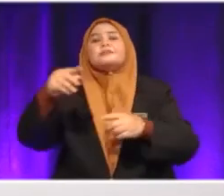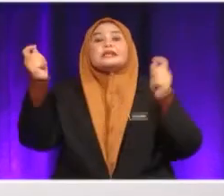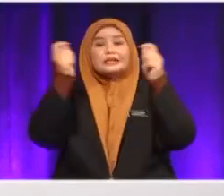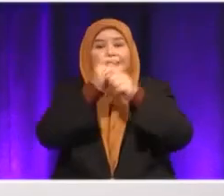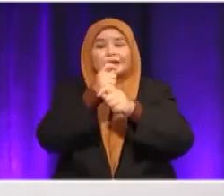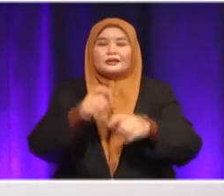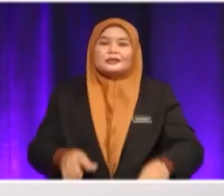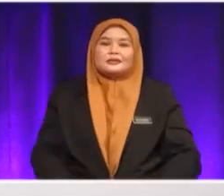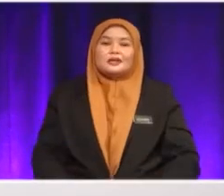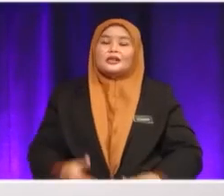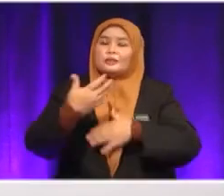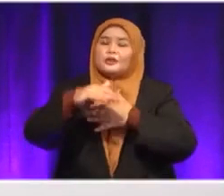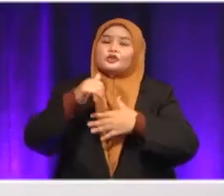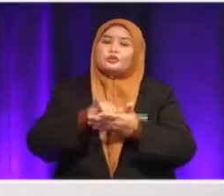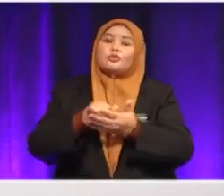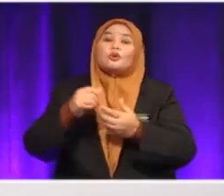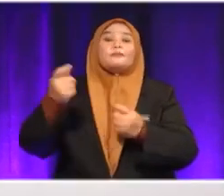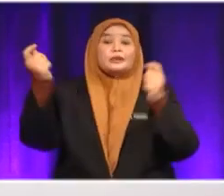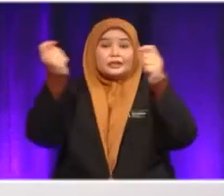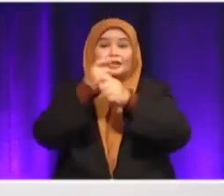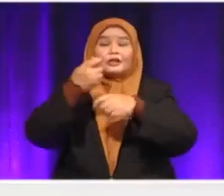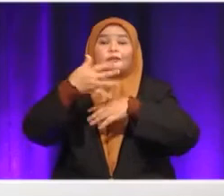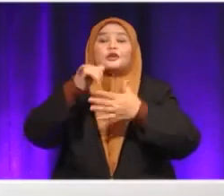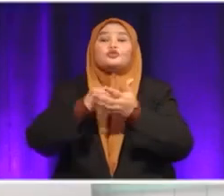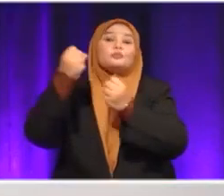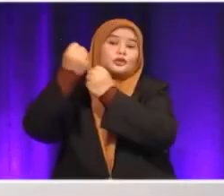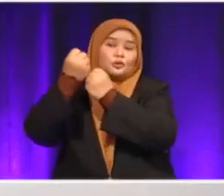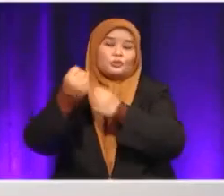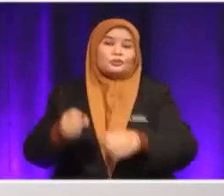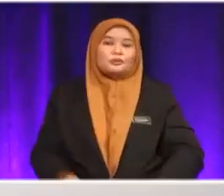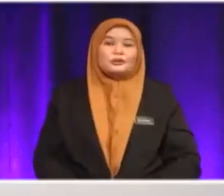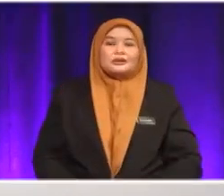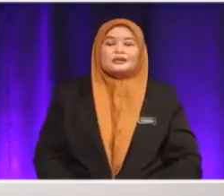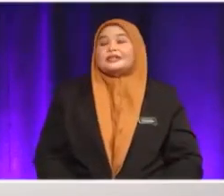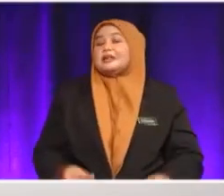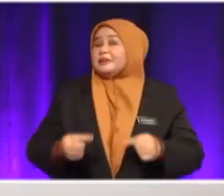menentang dan seterusnya menyokong Oke kita bagi berapa macam